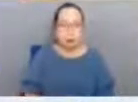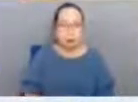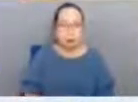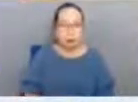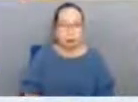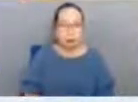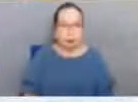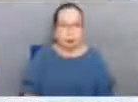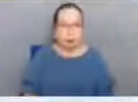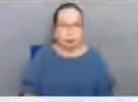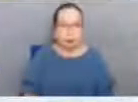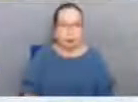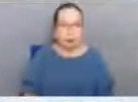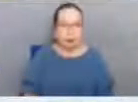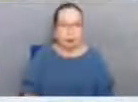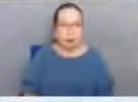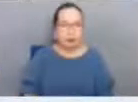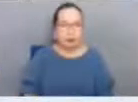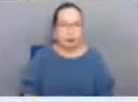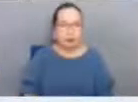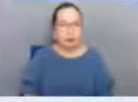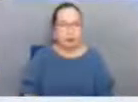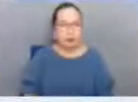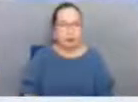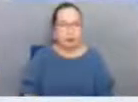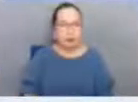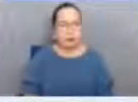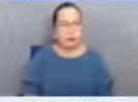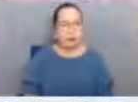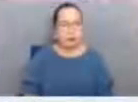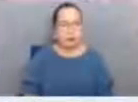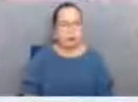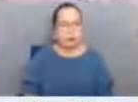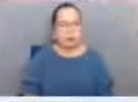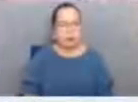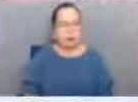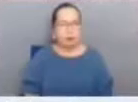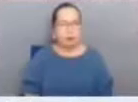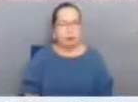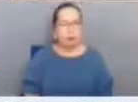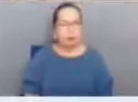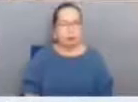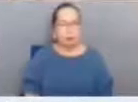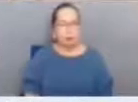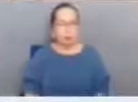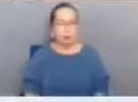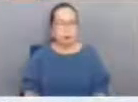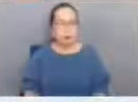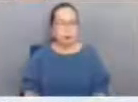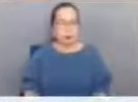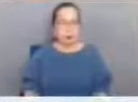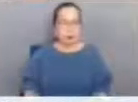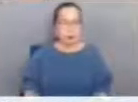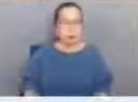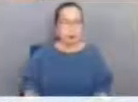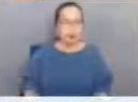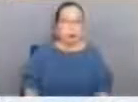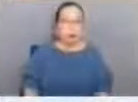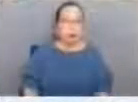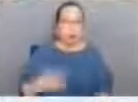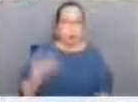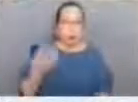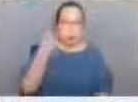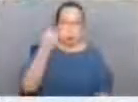Simula ng sumiklab ang COVID-19, lubhang napilayan ng ating ekonomiya. Ramdam ng lahat ang bagsik nito, lalo na sa mga maliliit